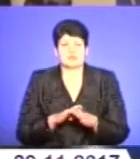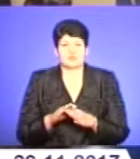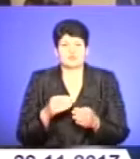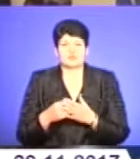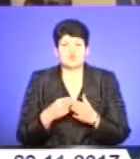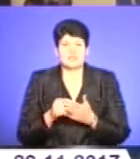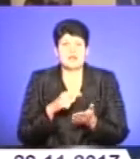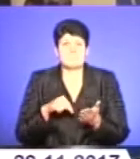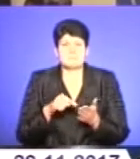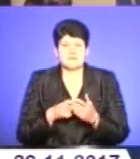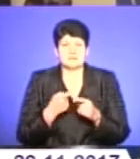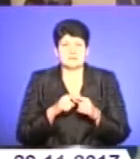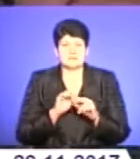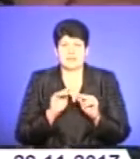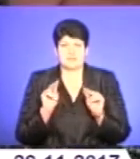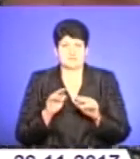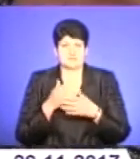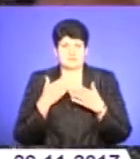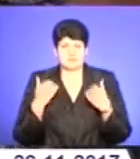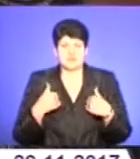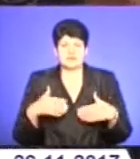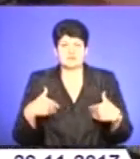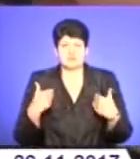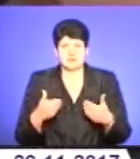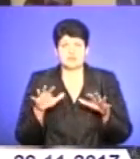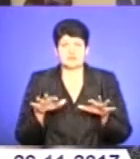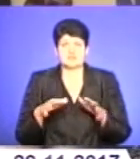міста, це як мінімум несправедливо. Я зверталась до